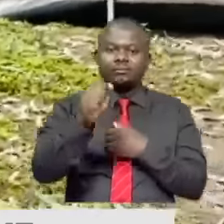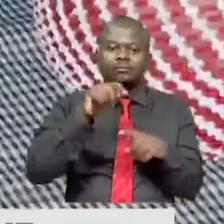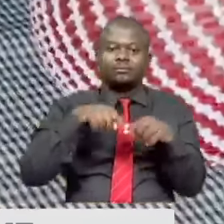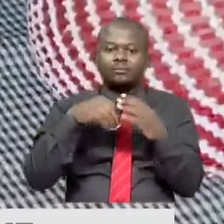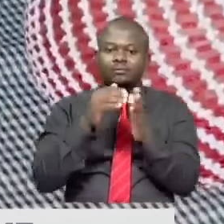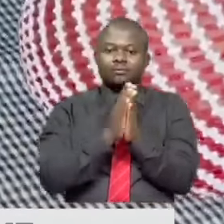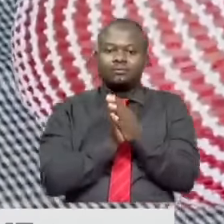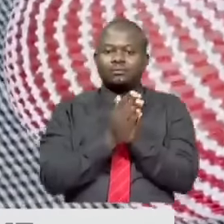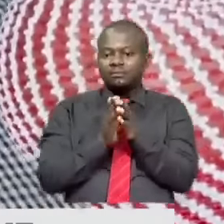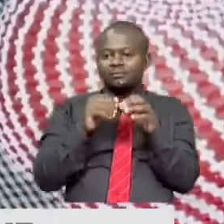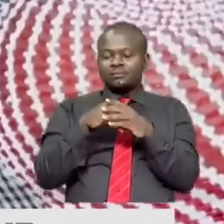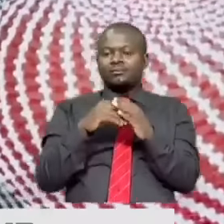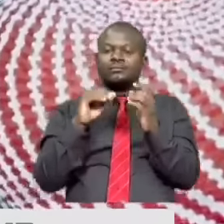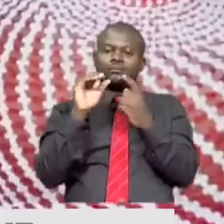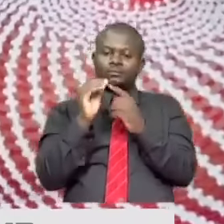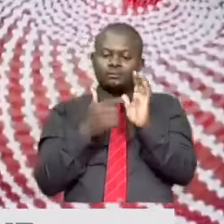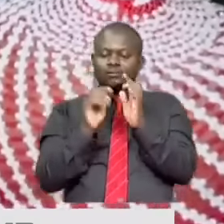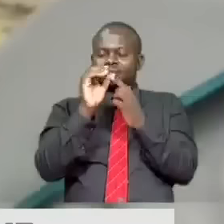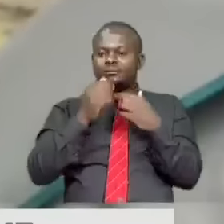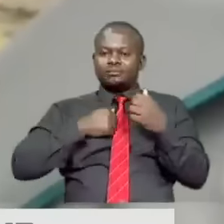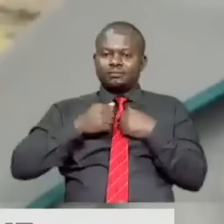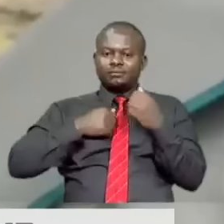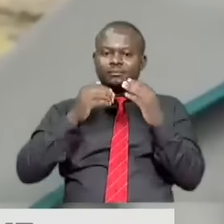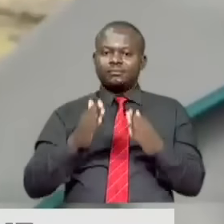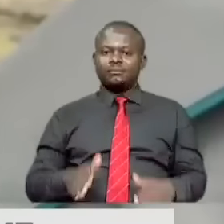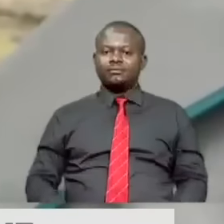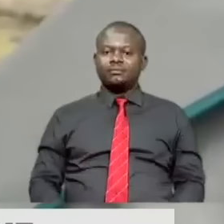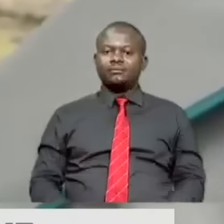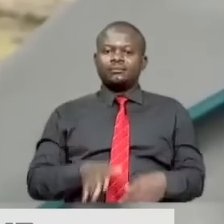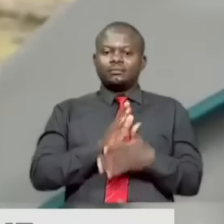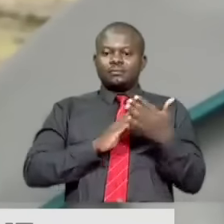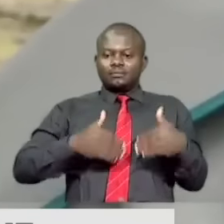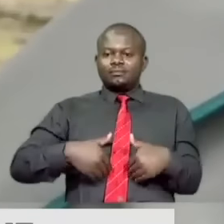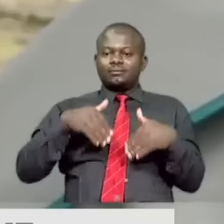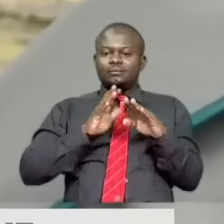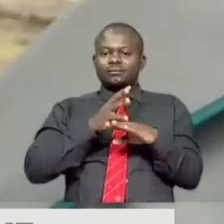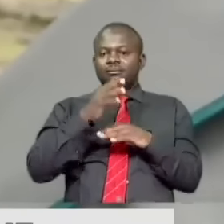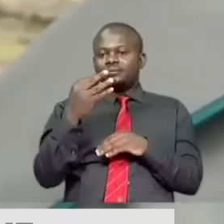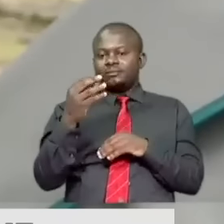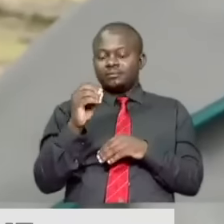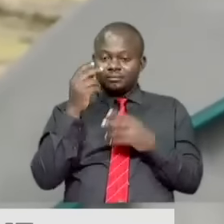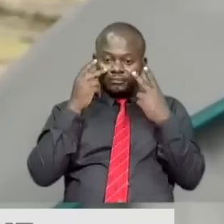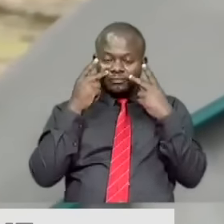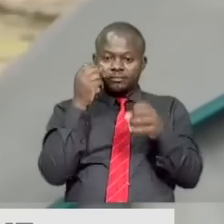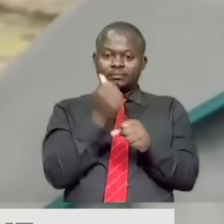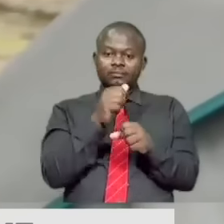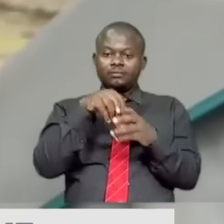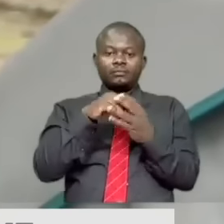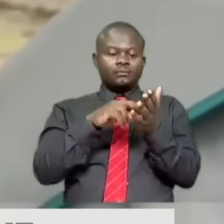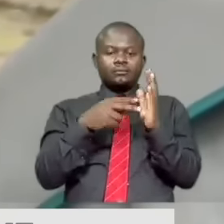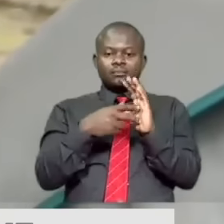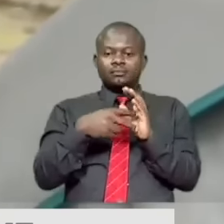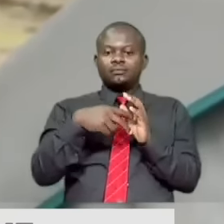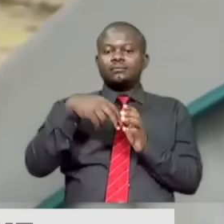ku mateka n'umurage ndangamuco by'Abanyarwanda. Hari urubyiruko rurenga 30 rwabonye akazi muri uyu mushinga wa